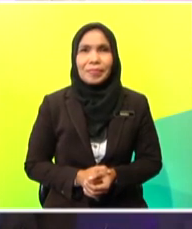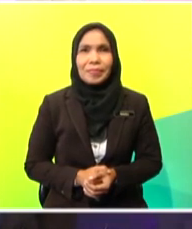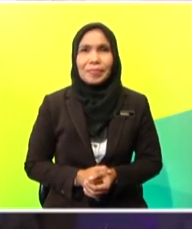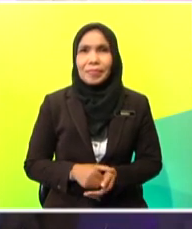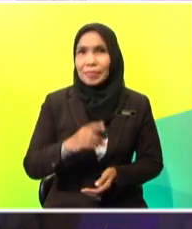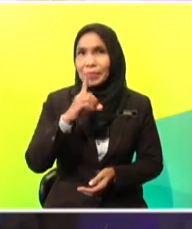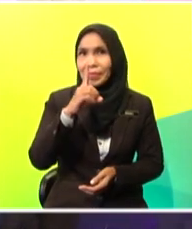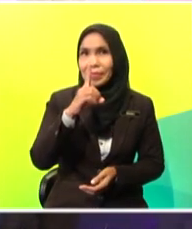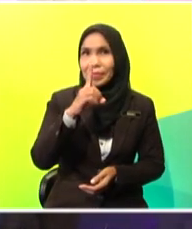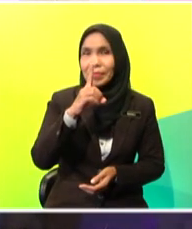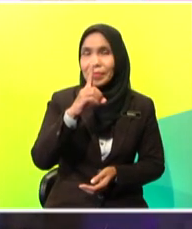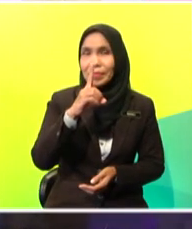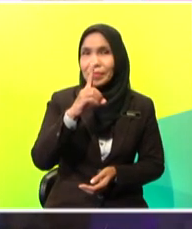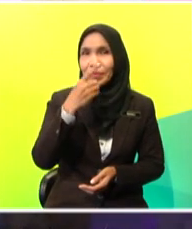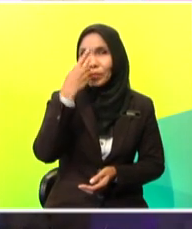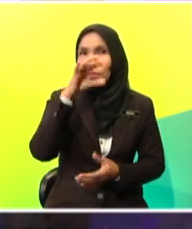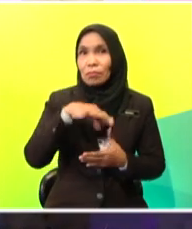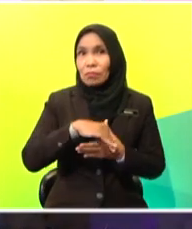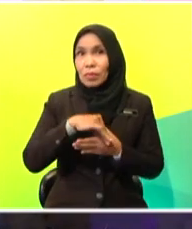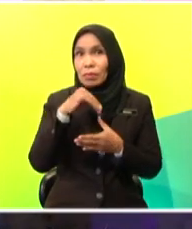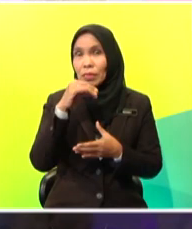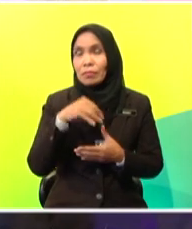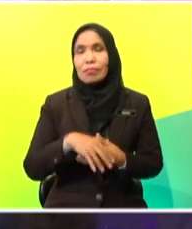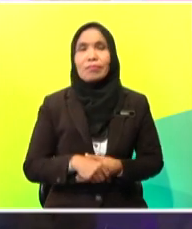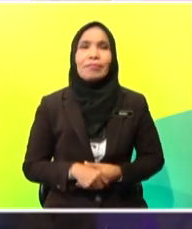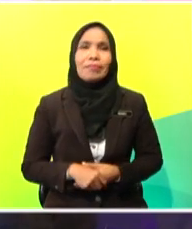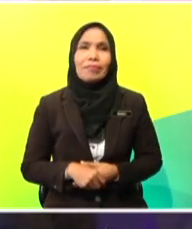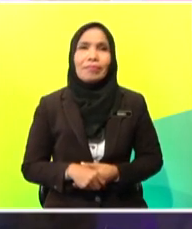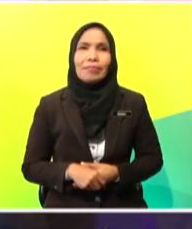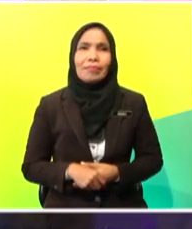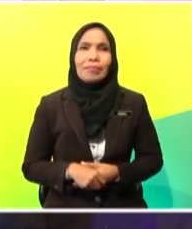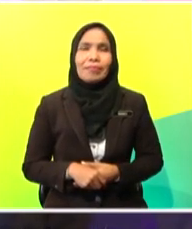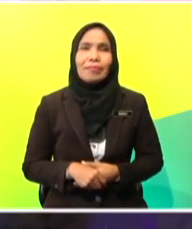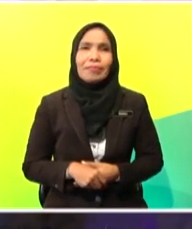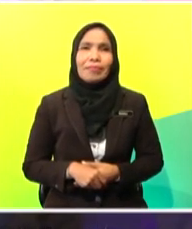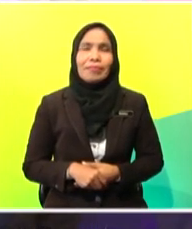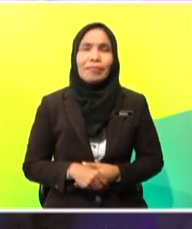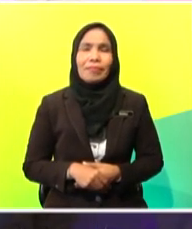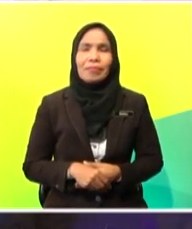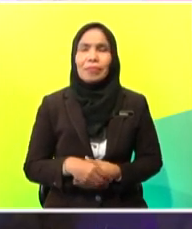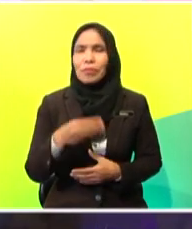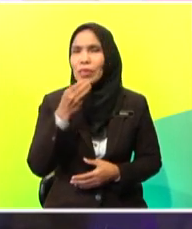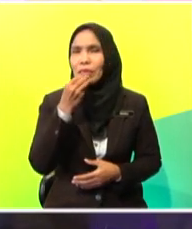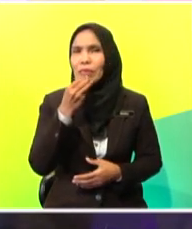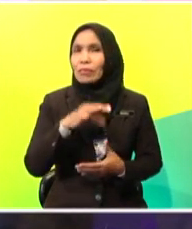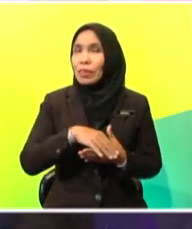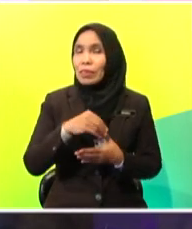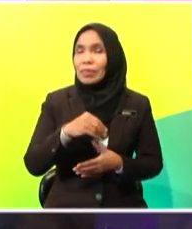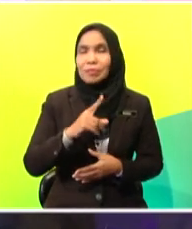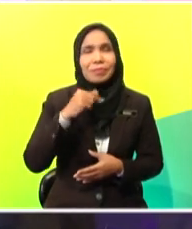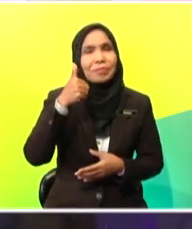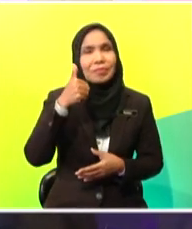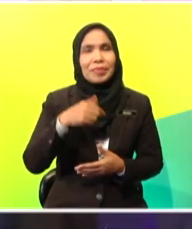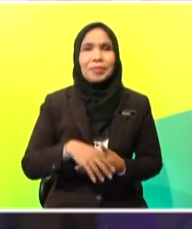untuk jajan Ki makan tak daging kali nangis Coy sedih-sedih bukan siapkan